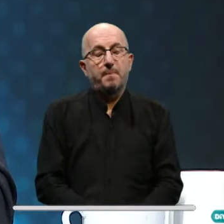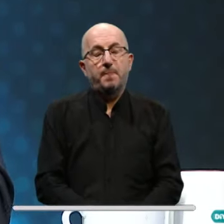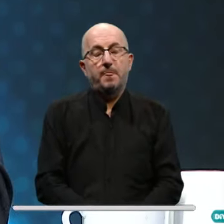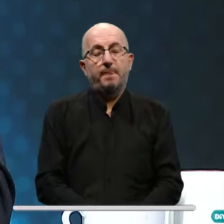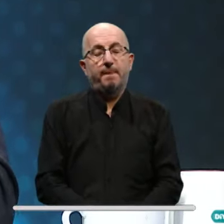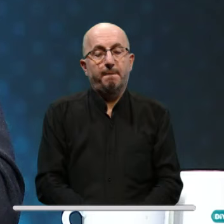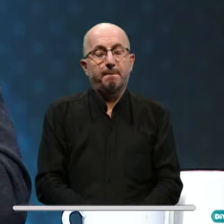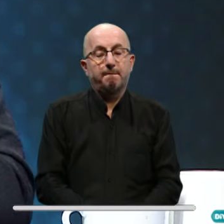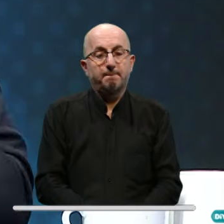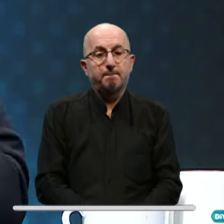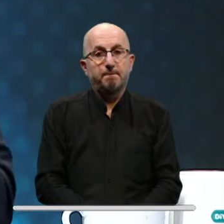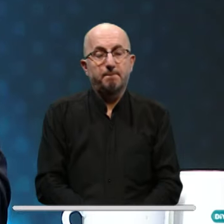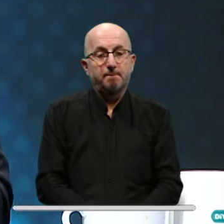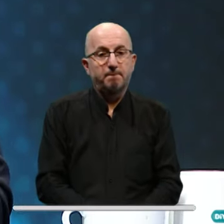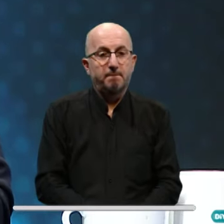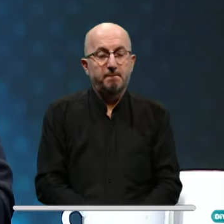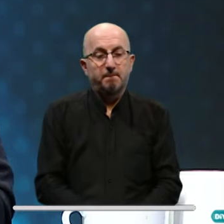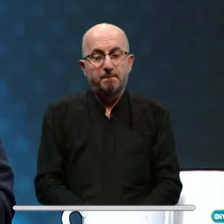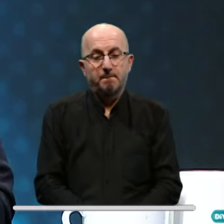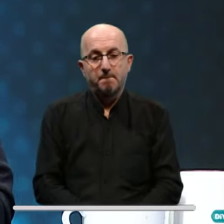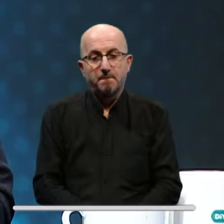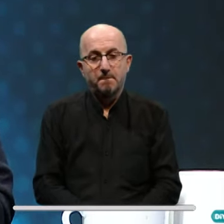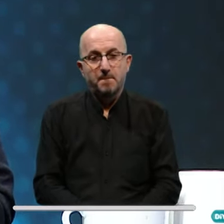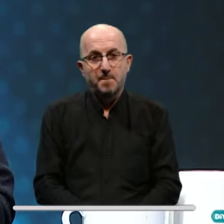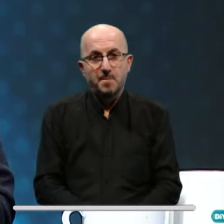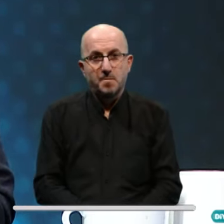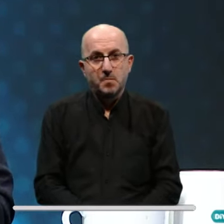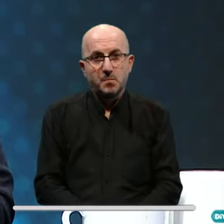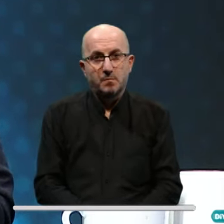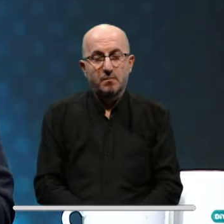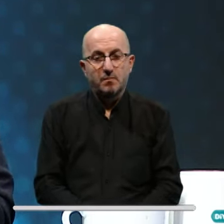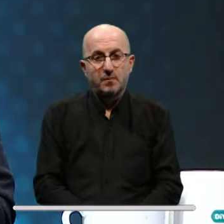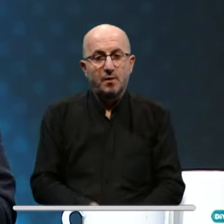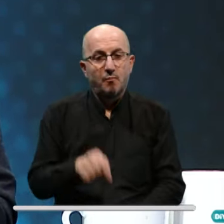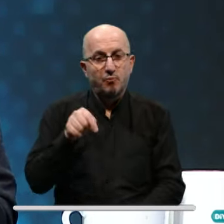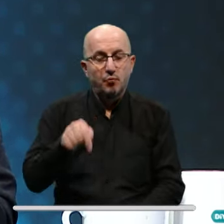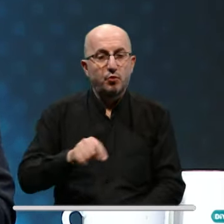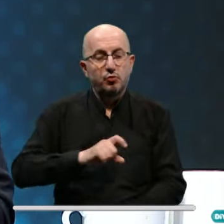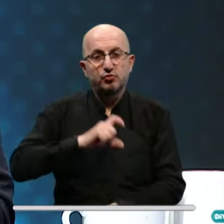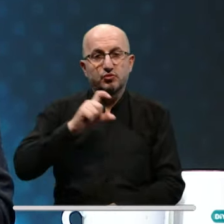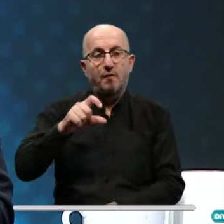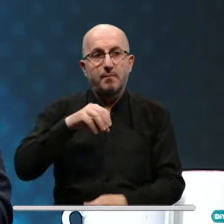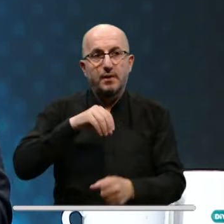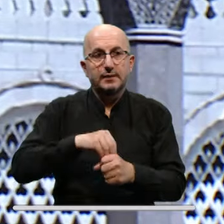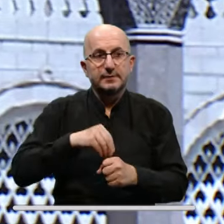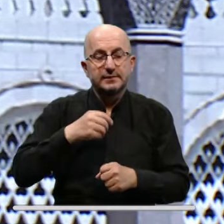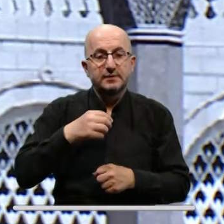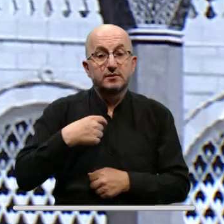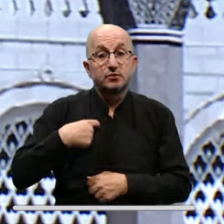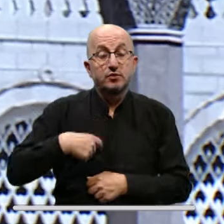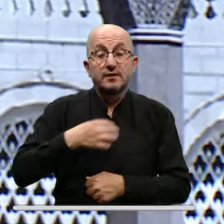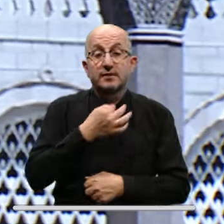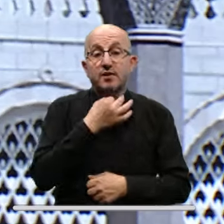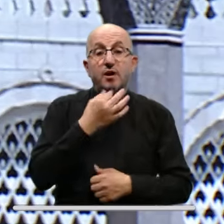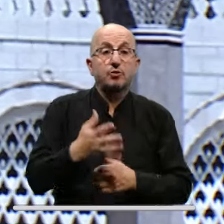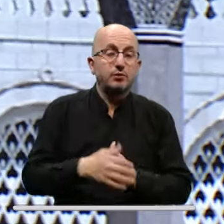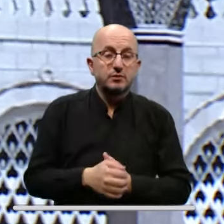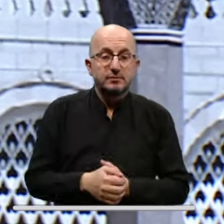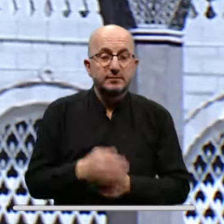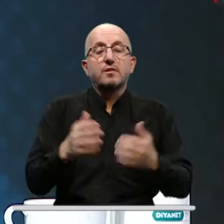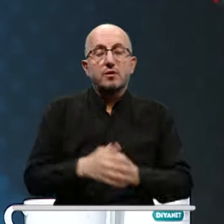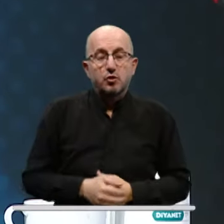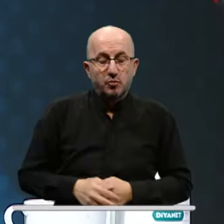olsun. İnşallah tekrar görüşmek İnşallah. Dileğiyle. Bugünkü cevaplarınız için de hasreten teşekkür ediyorum hocam. Evet.